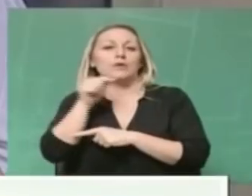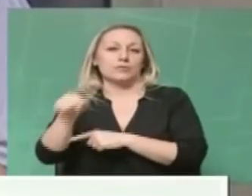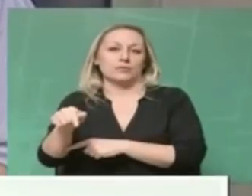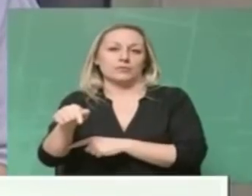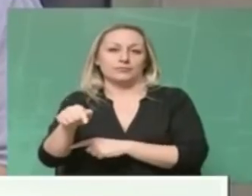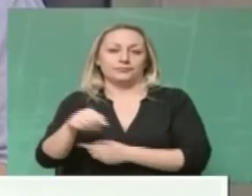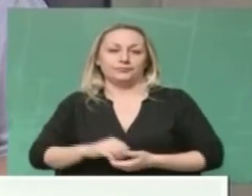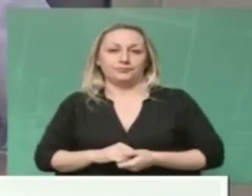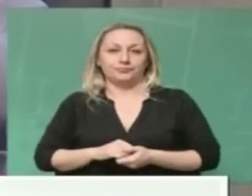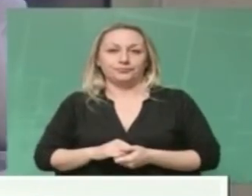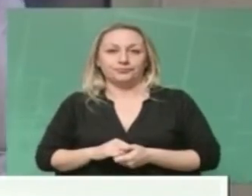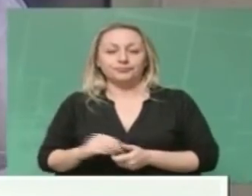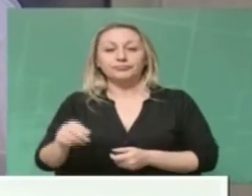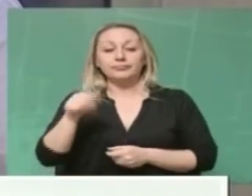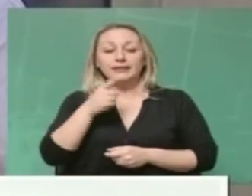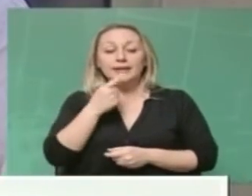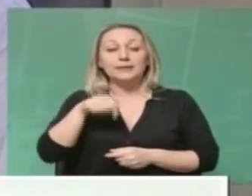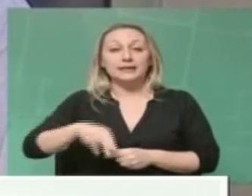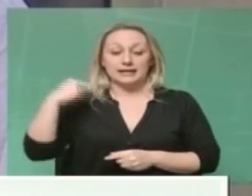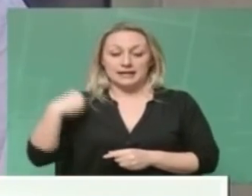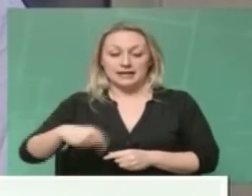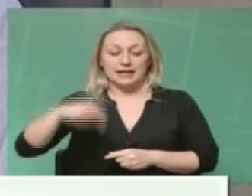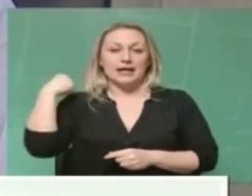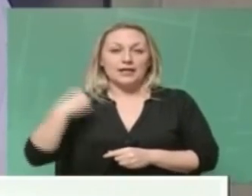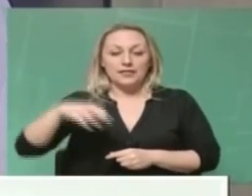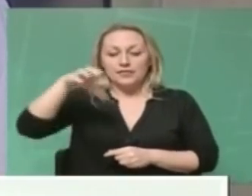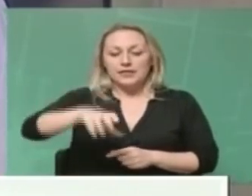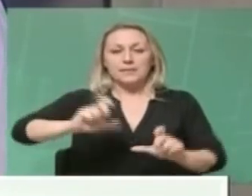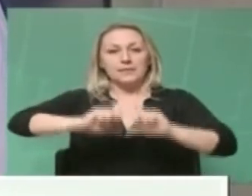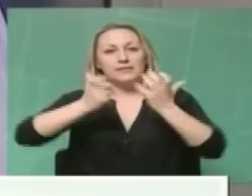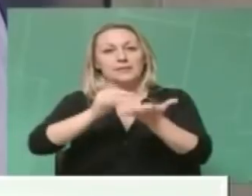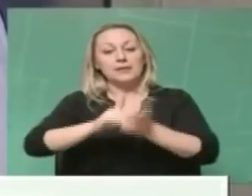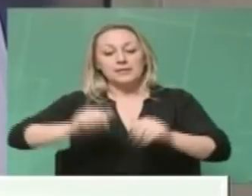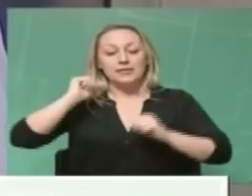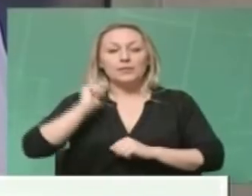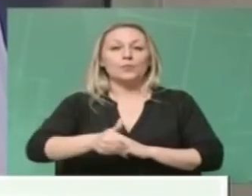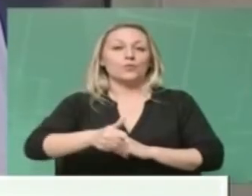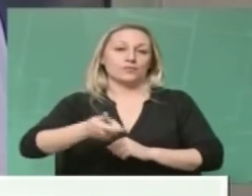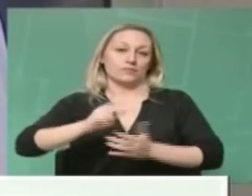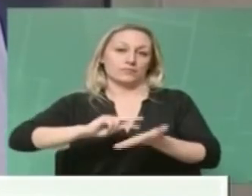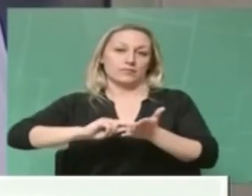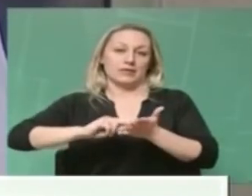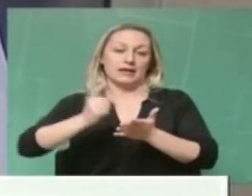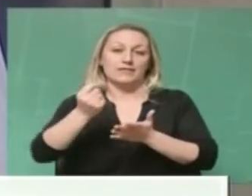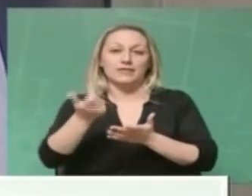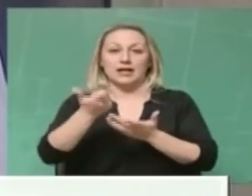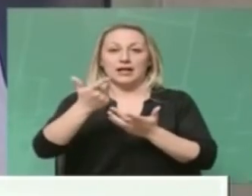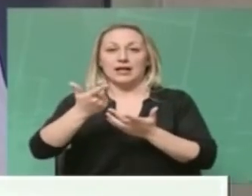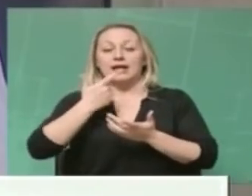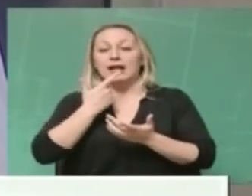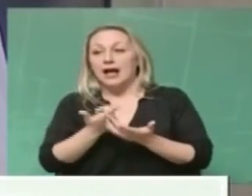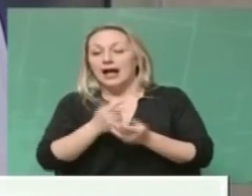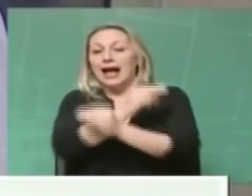πρέπει να αυξήσει τους ίδιους πόρους. Λέμε εμείς επόμενα ότι πρόκειται να ενταθεί και οι φόροι έμεση και